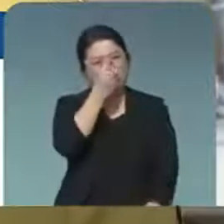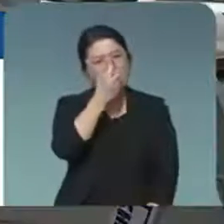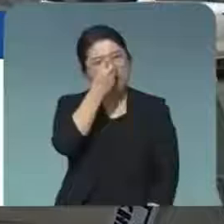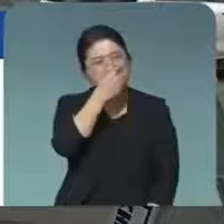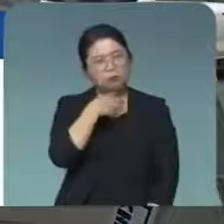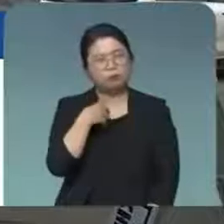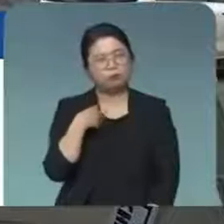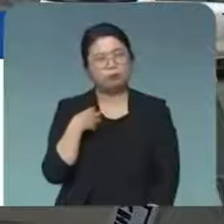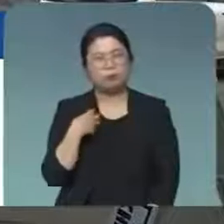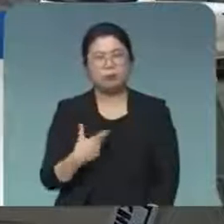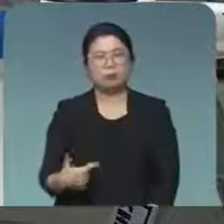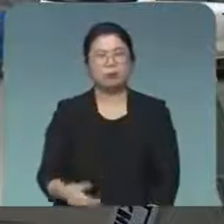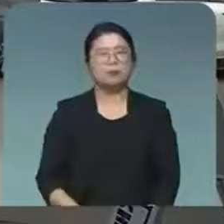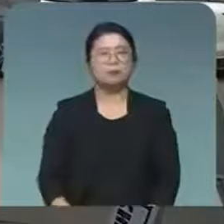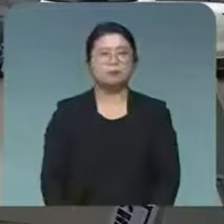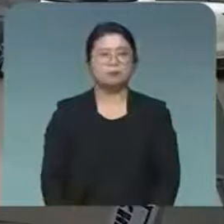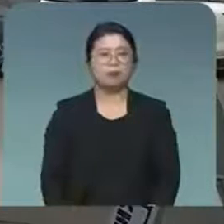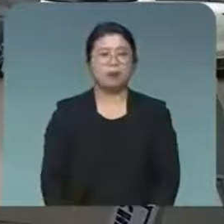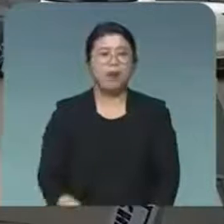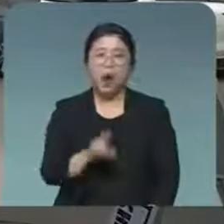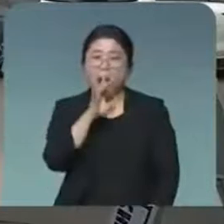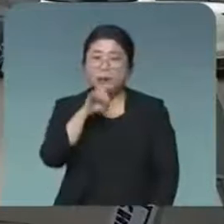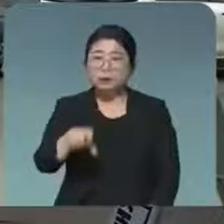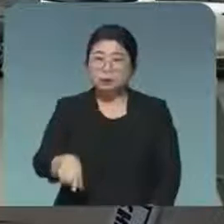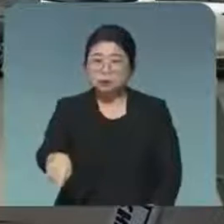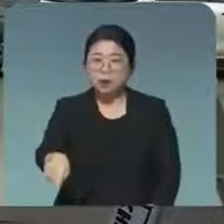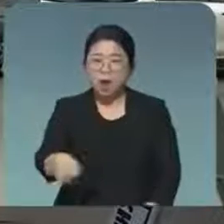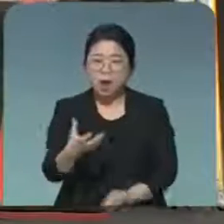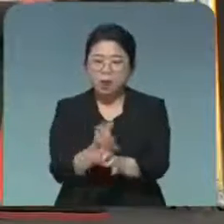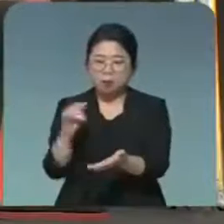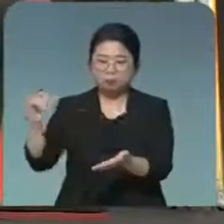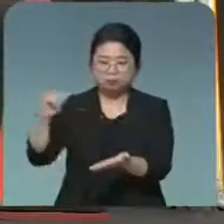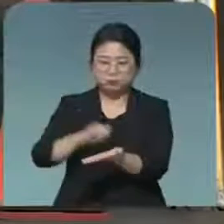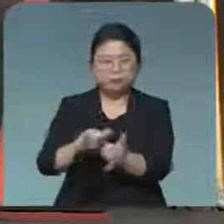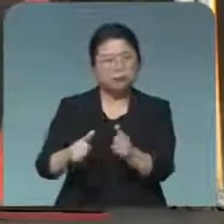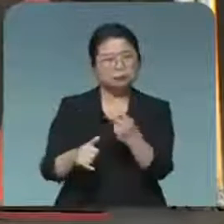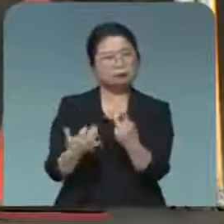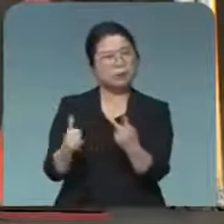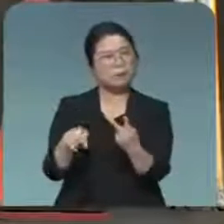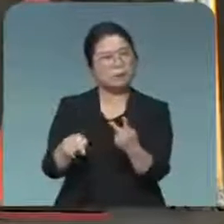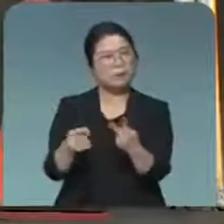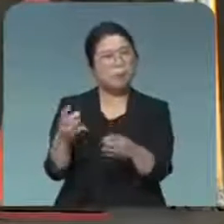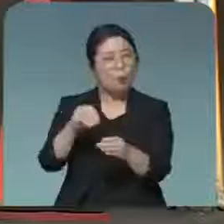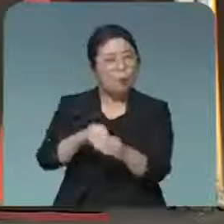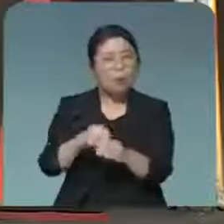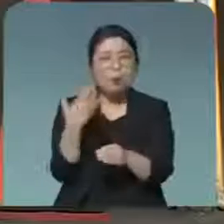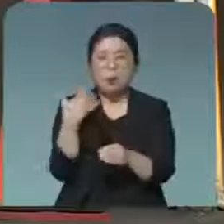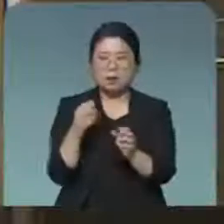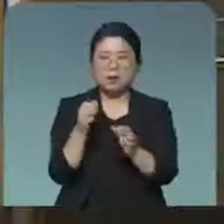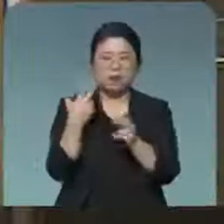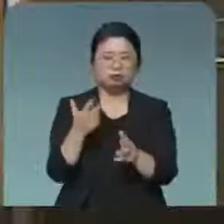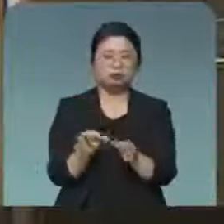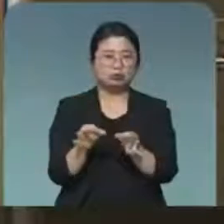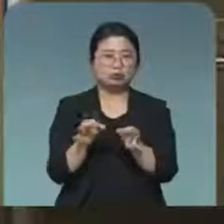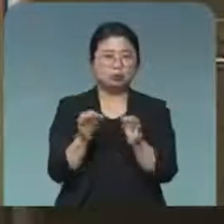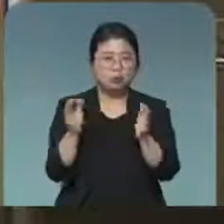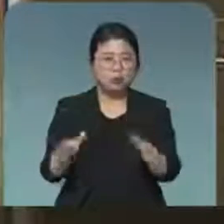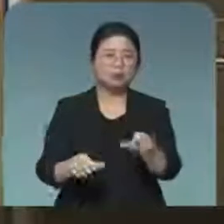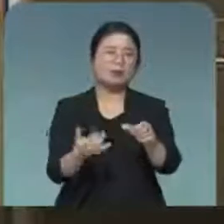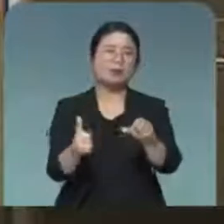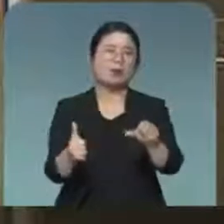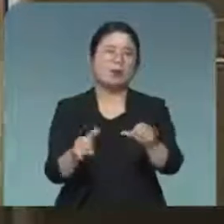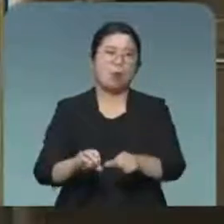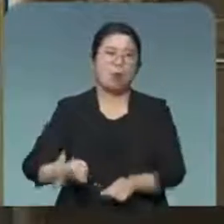조금 좀 인근 강릉에서도 해외 입국 확진자 2명을 포함해 최근 일주일 동안 5명이 오미크론